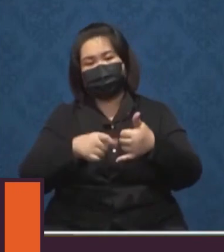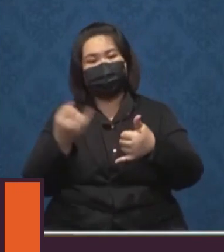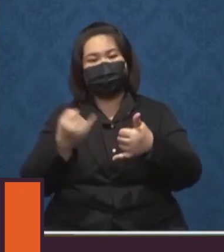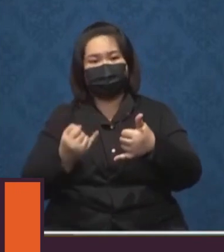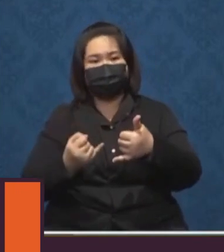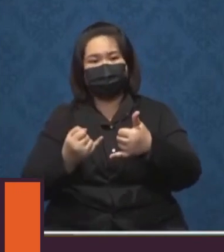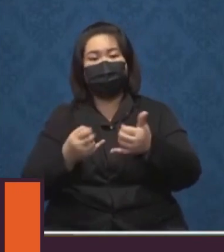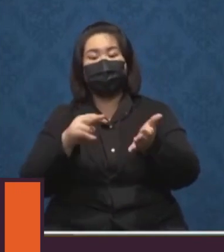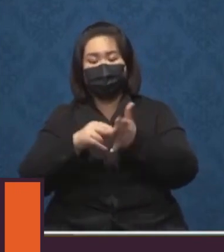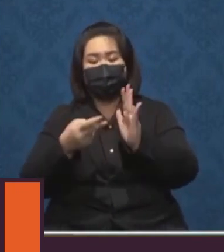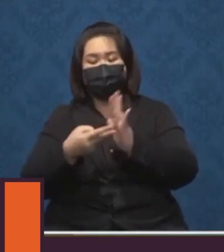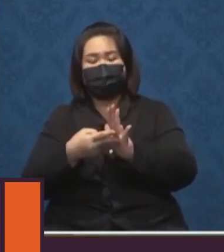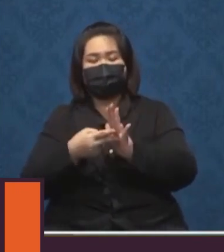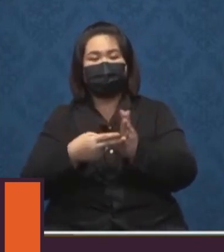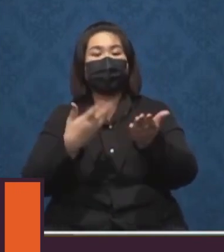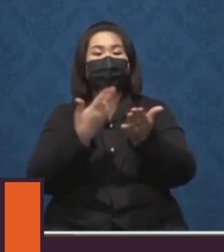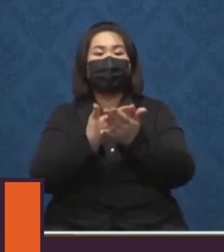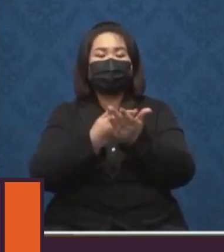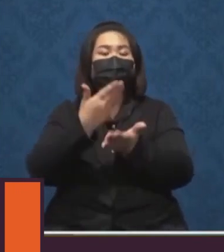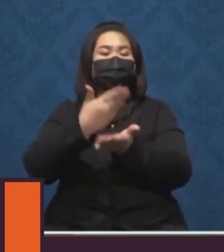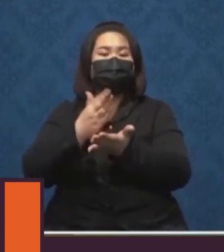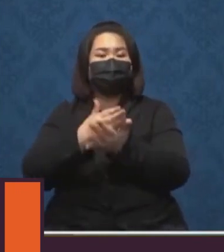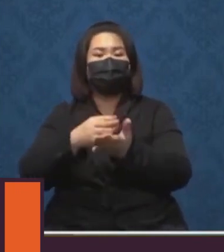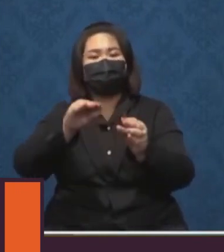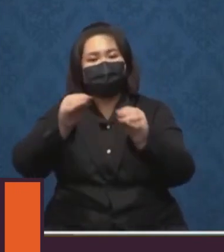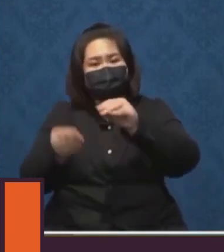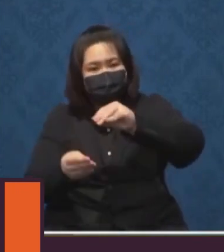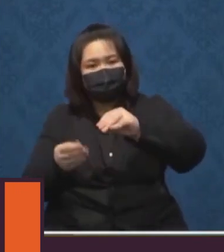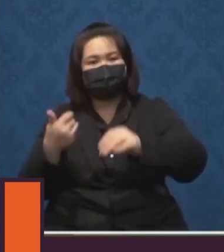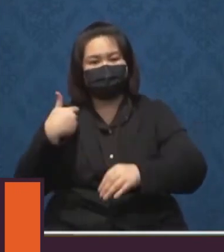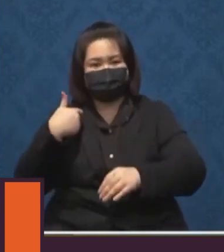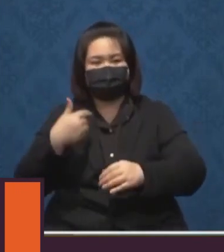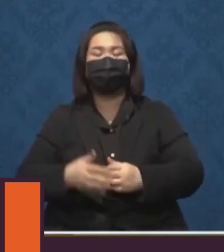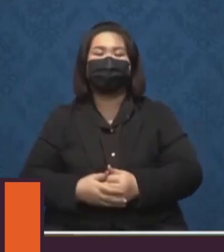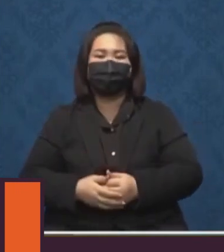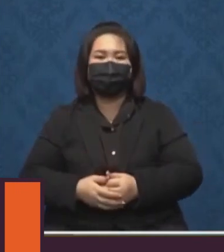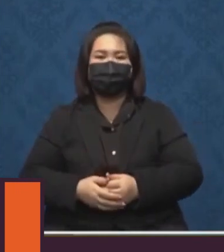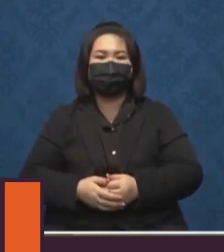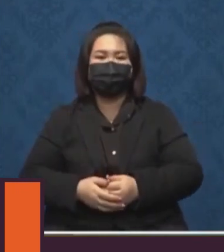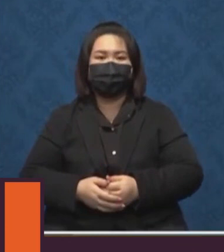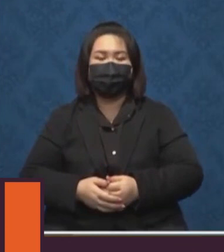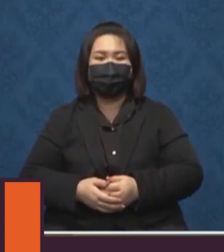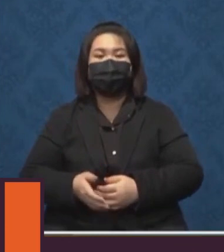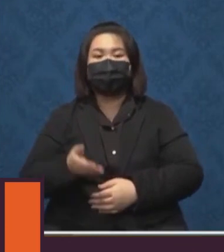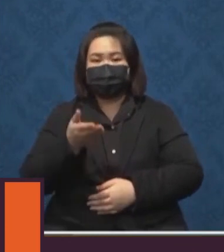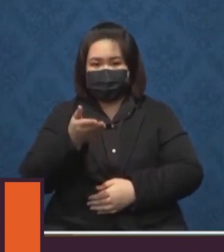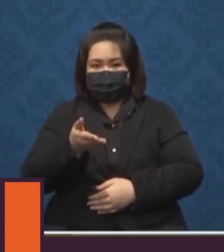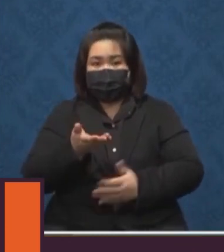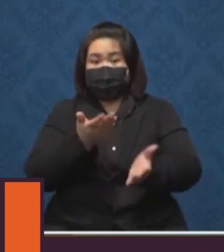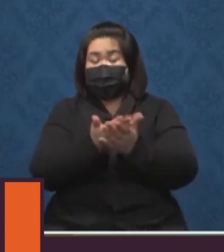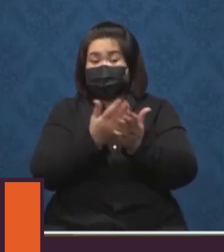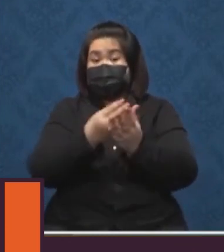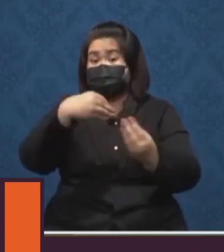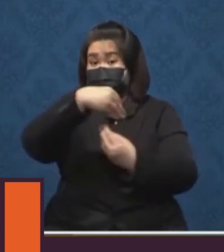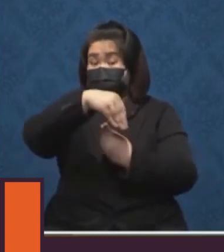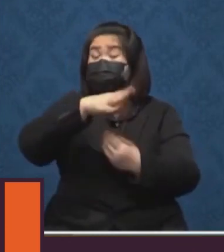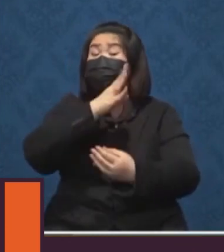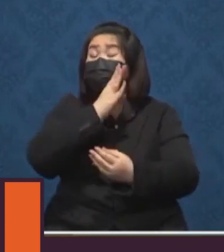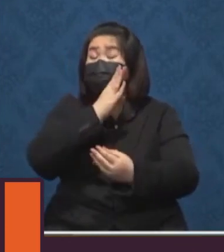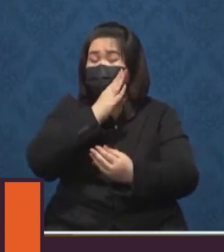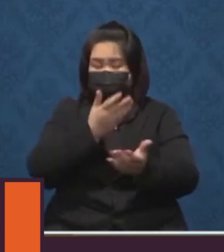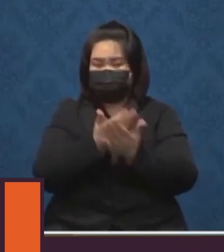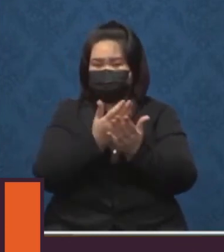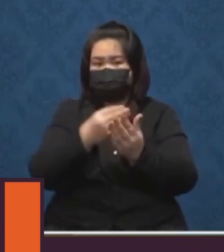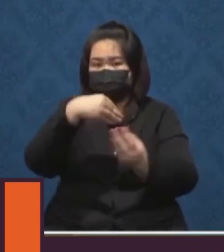ตราการผิดชำระหนี้ให้สูงขึ้นกว่าเดิมสิ่งนี้ไม่เพียงจะทำให้เงินหมุนเวียนจากรุ่นพี่